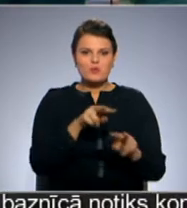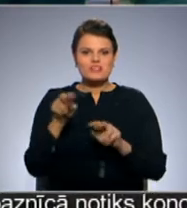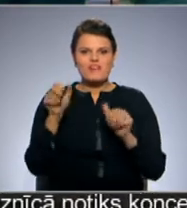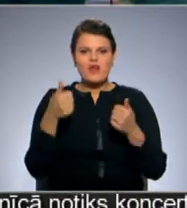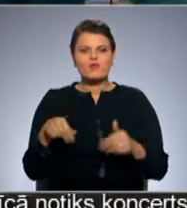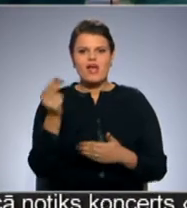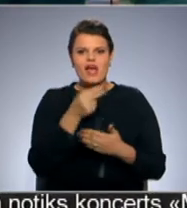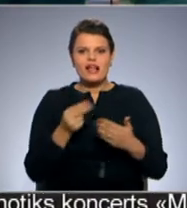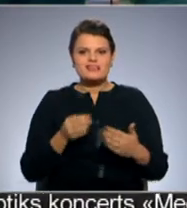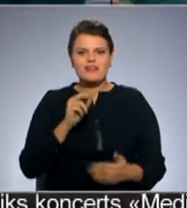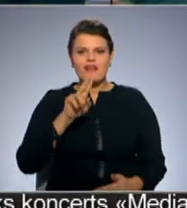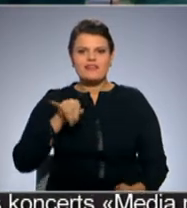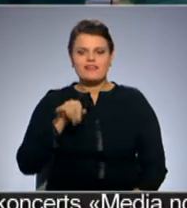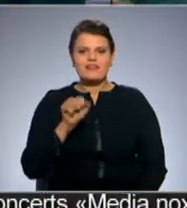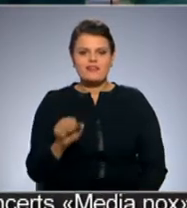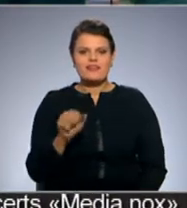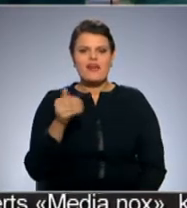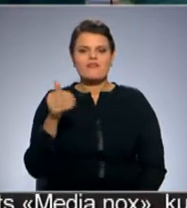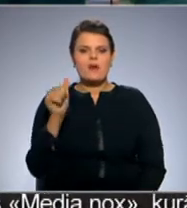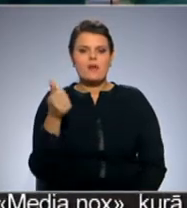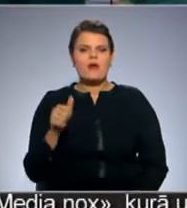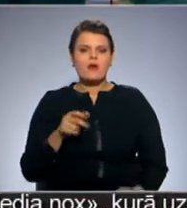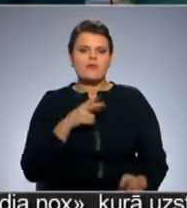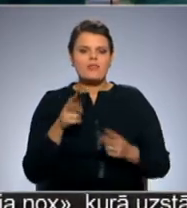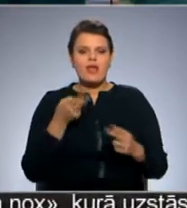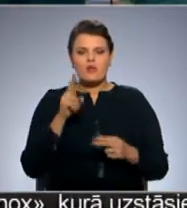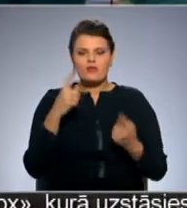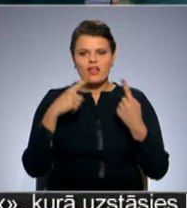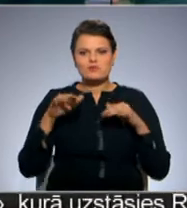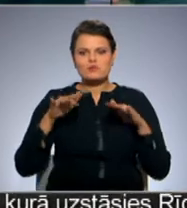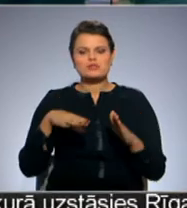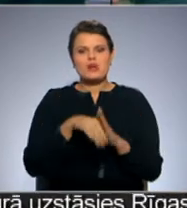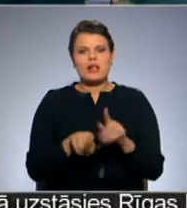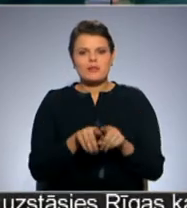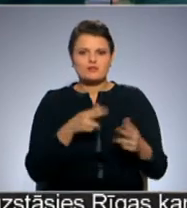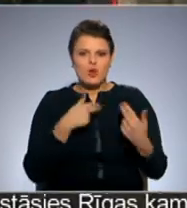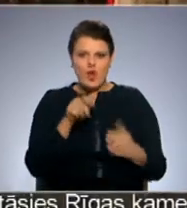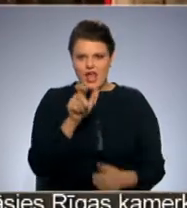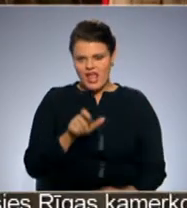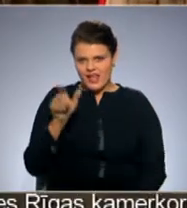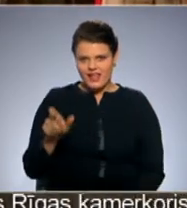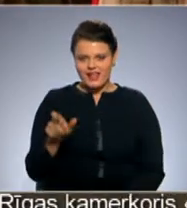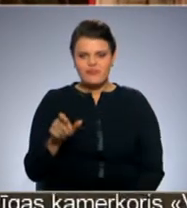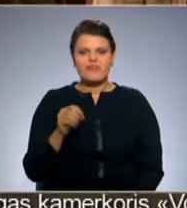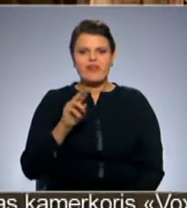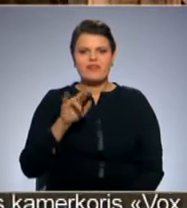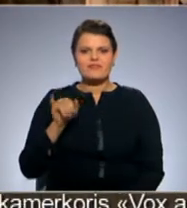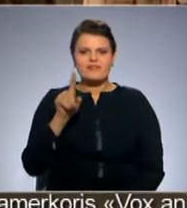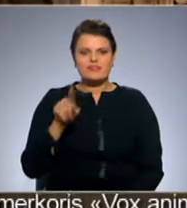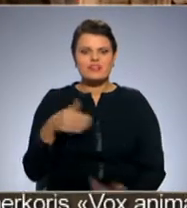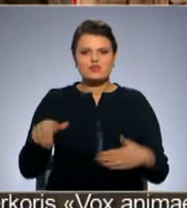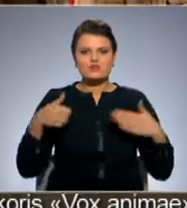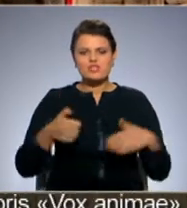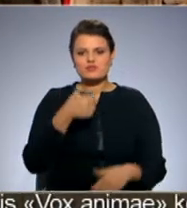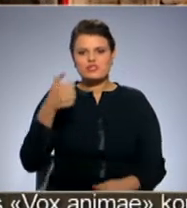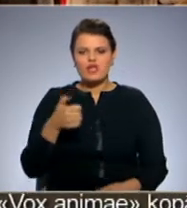uzraudzībā veidoja gleznas Endija Varhola manierē un radošajā procesā bija arī Ligo Zola. Endijs Varhols jau